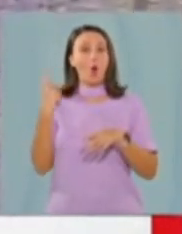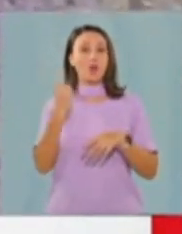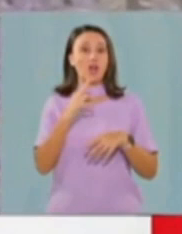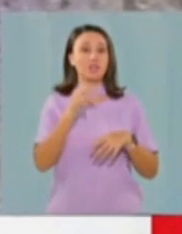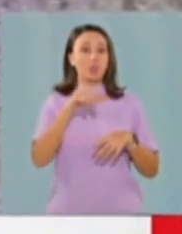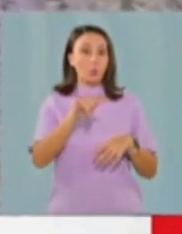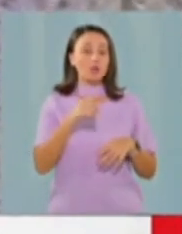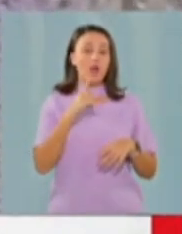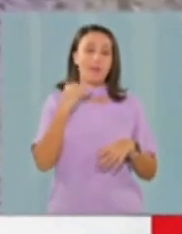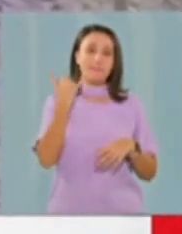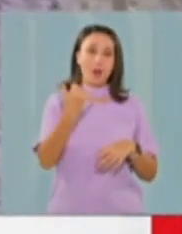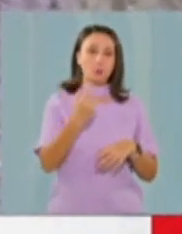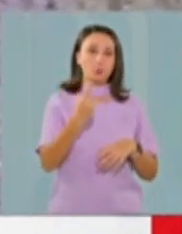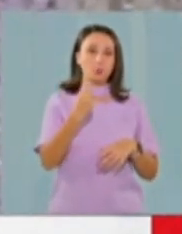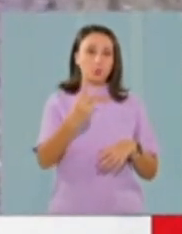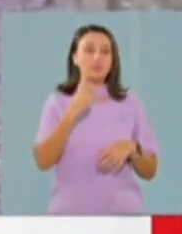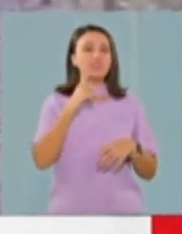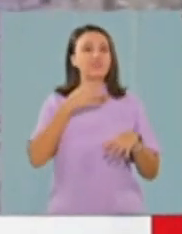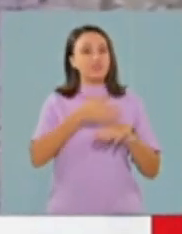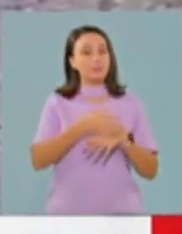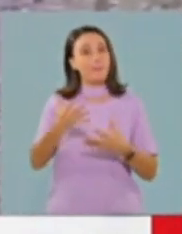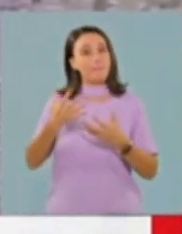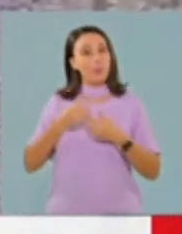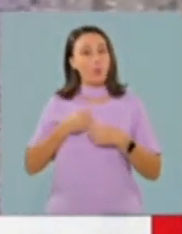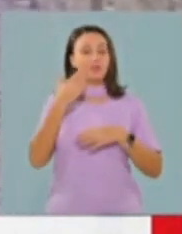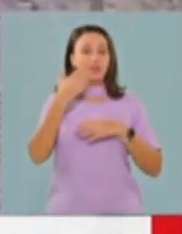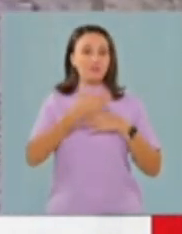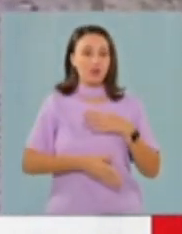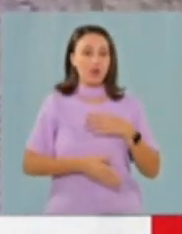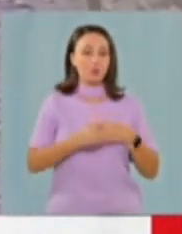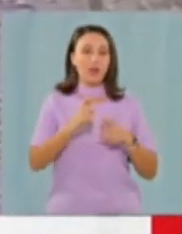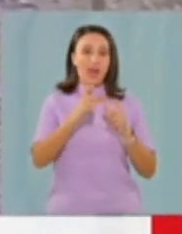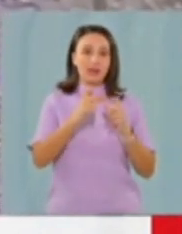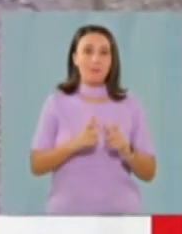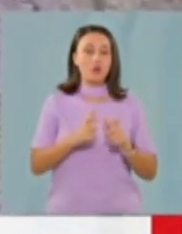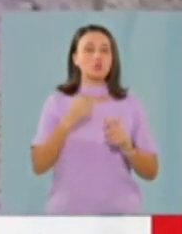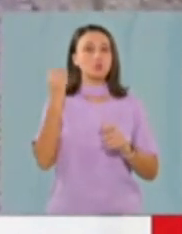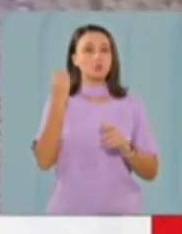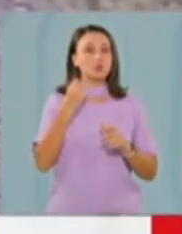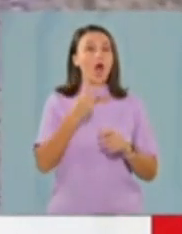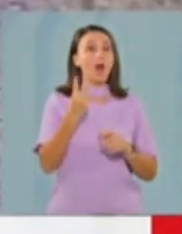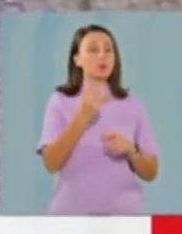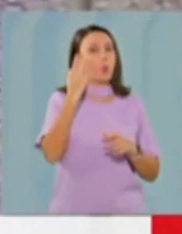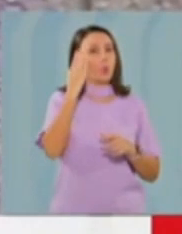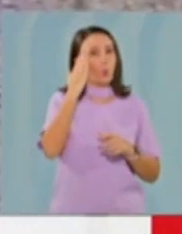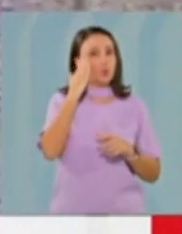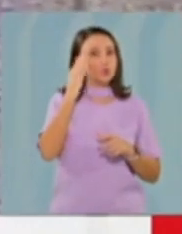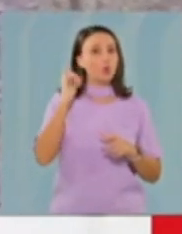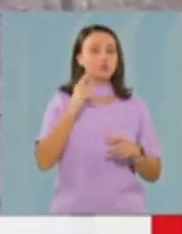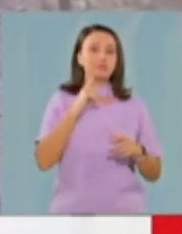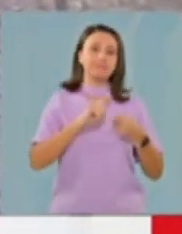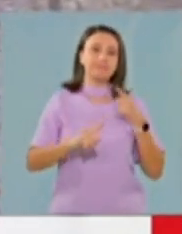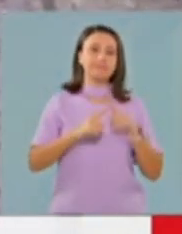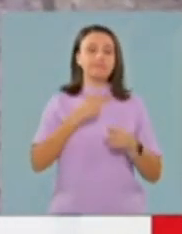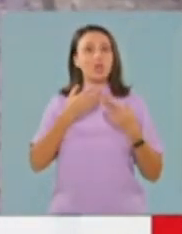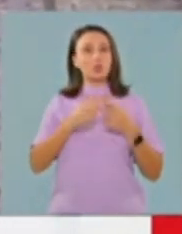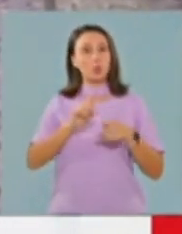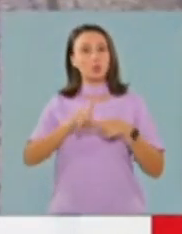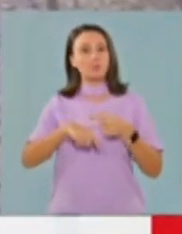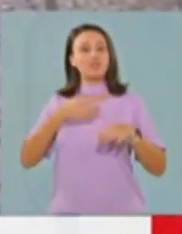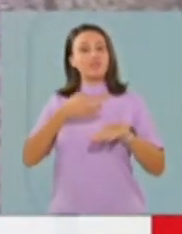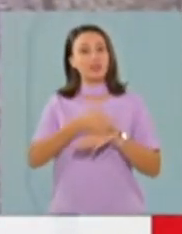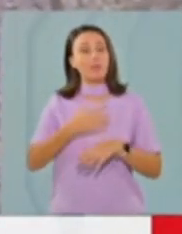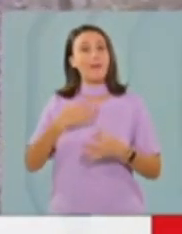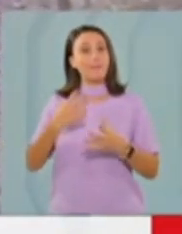a apelat la un unu doi iar victima a fost preluată în cele din urmă de un echipaj SMURD cei doi se cunoșteau iar altercația a început după ce victima